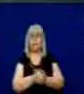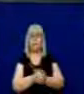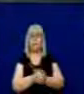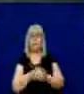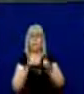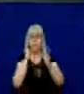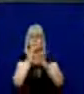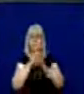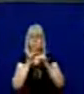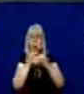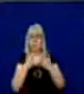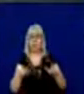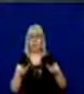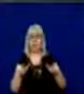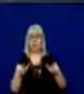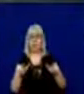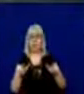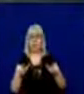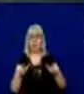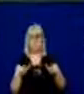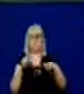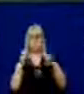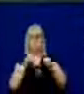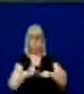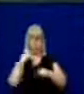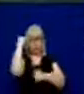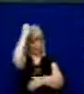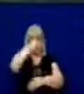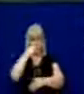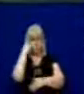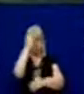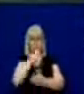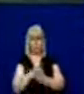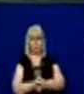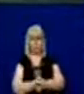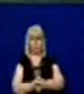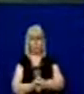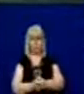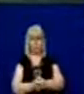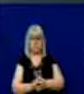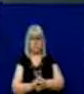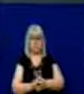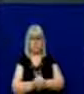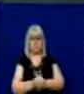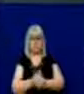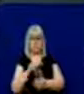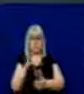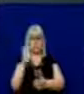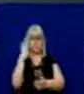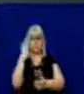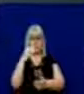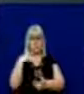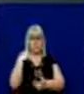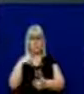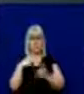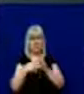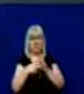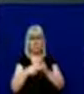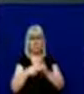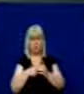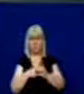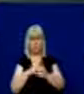uak kishte lullë lejuar hyrjen qeveria e Kosovës. Kurse me 4. janartë vitit 2011, u